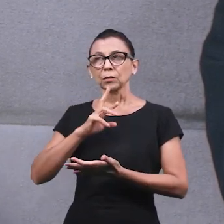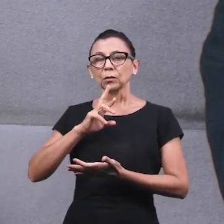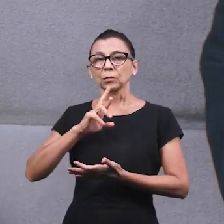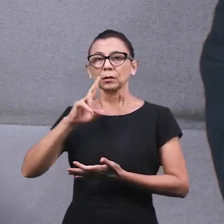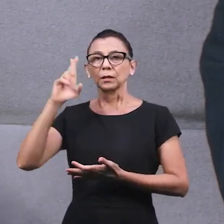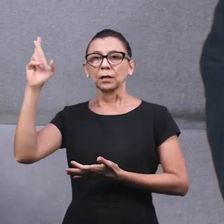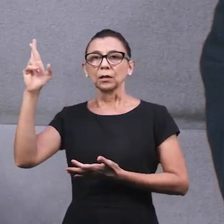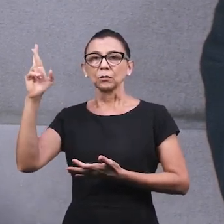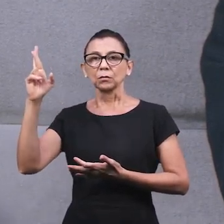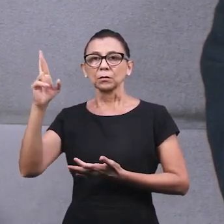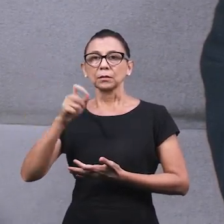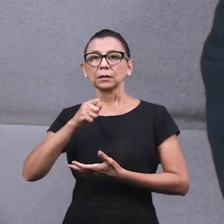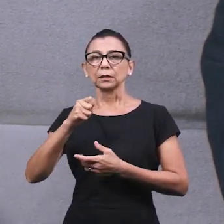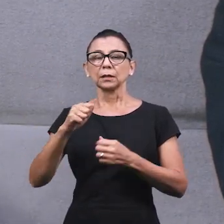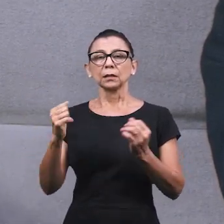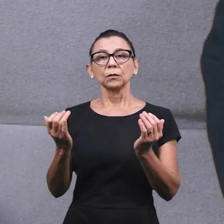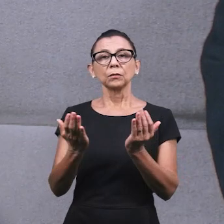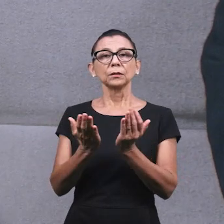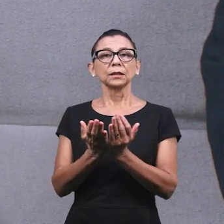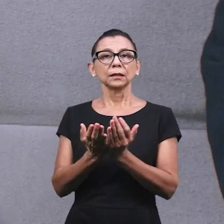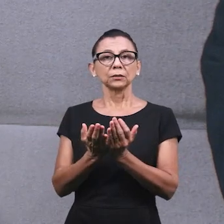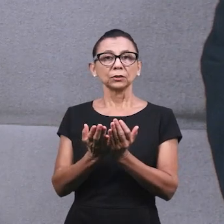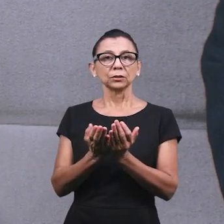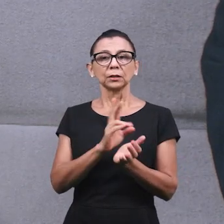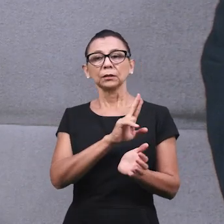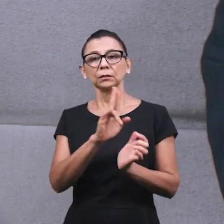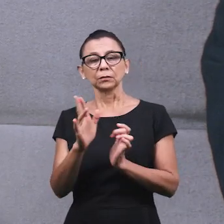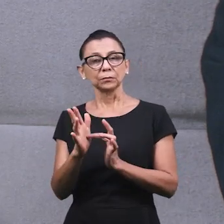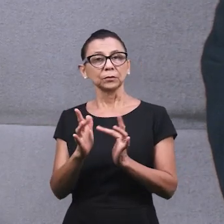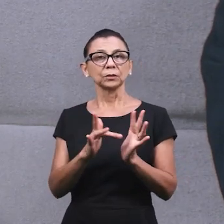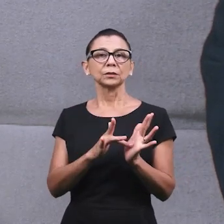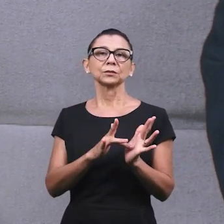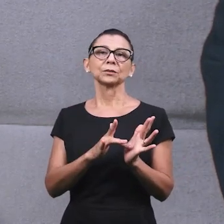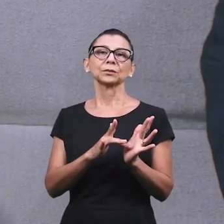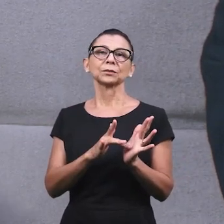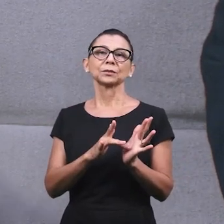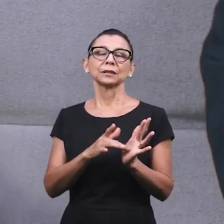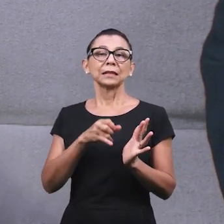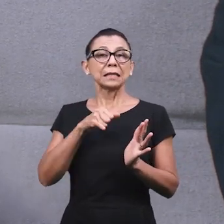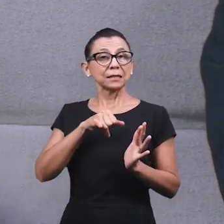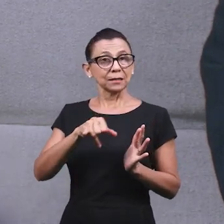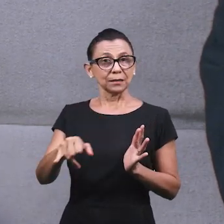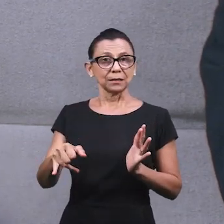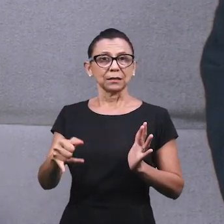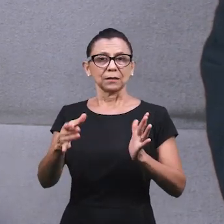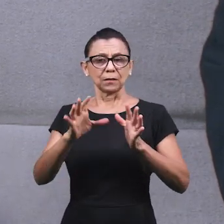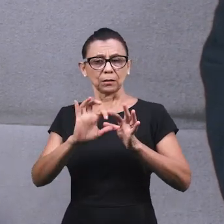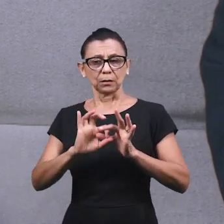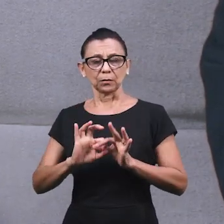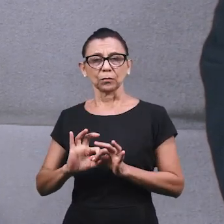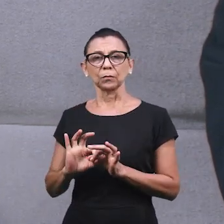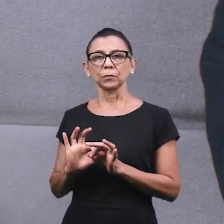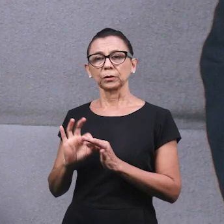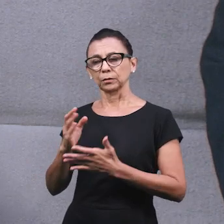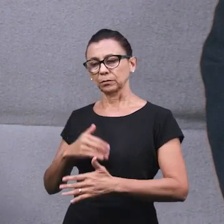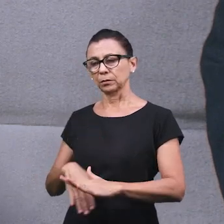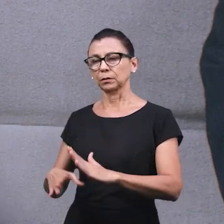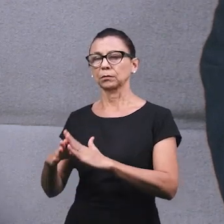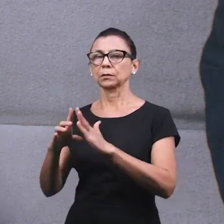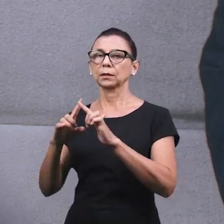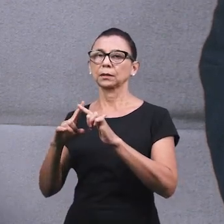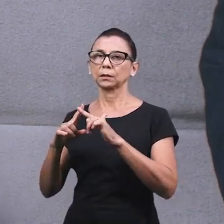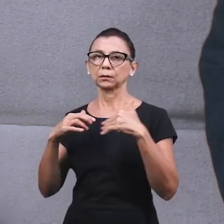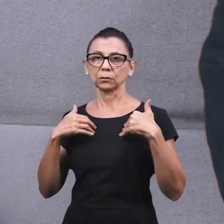cela se passe quand l'homme, il est en communion dans le corps. Dans la communion du